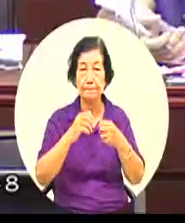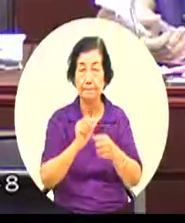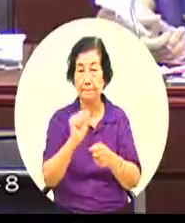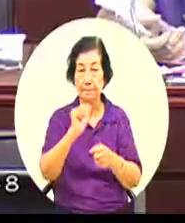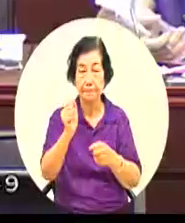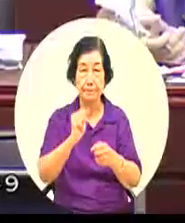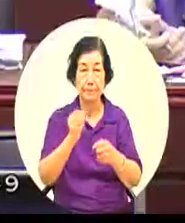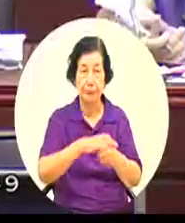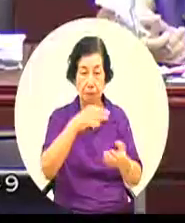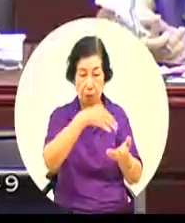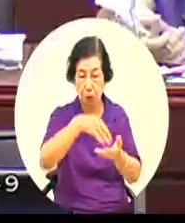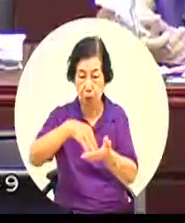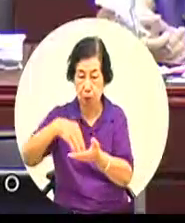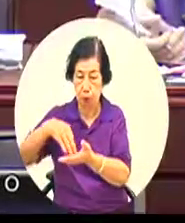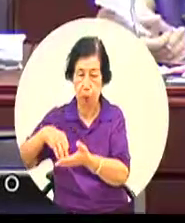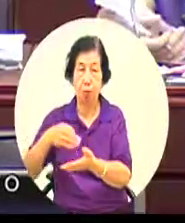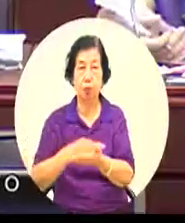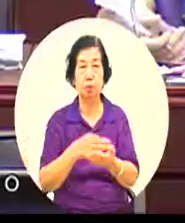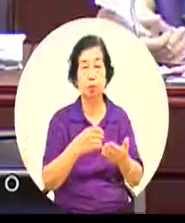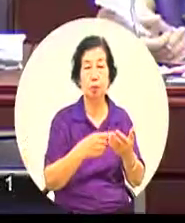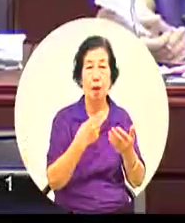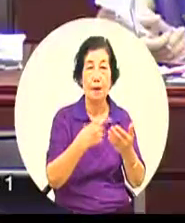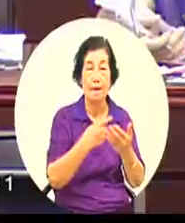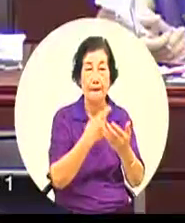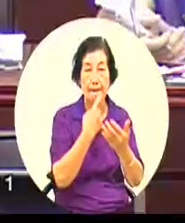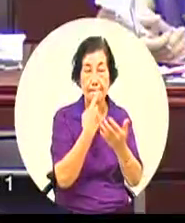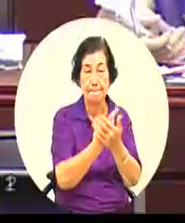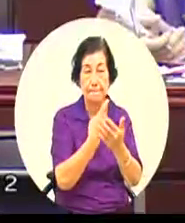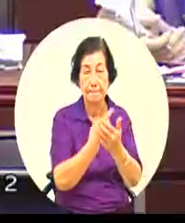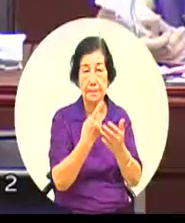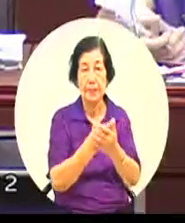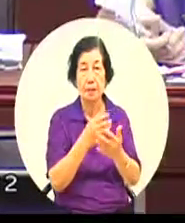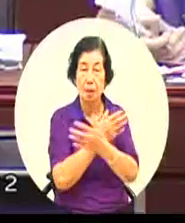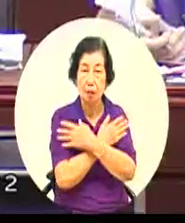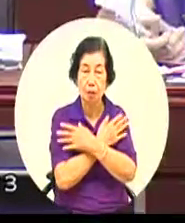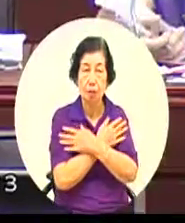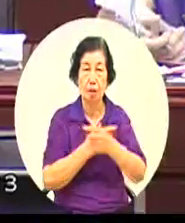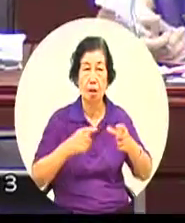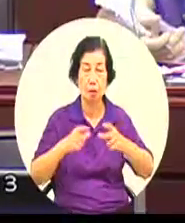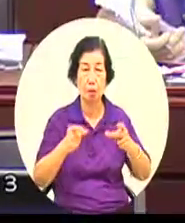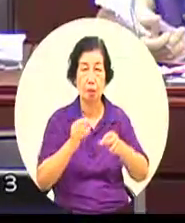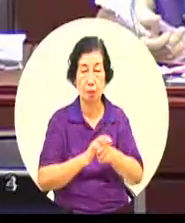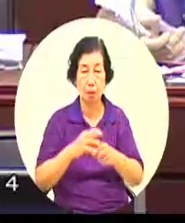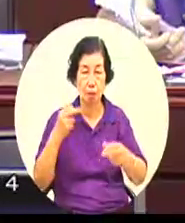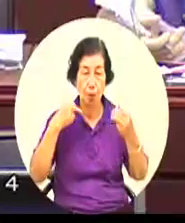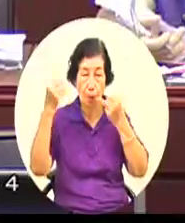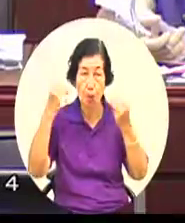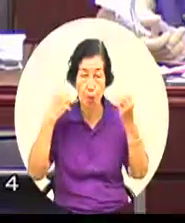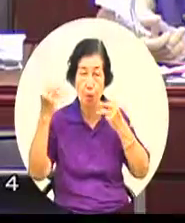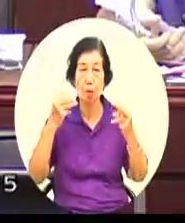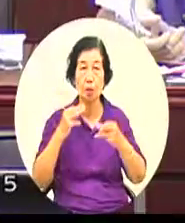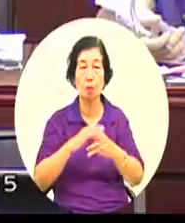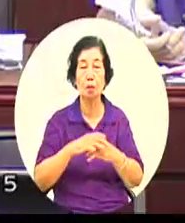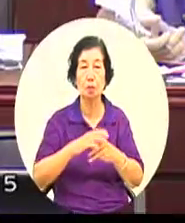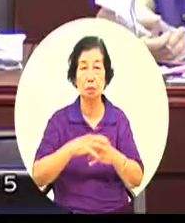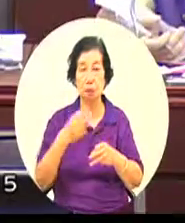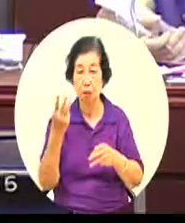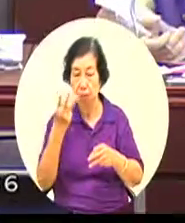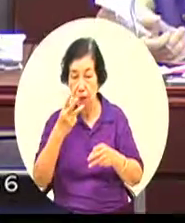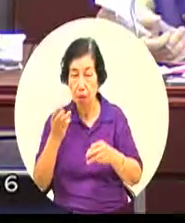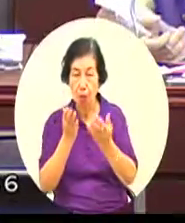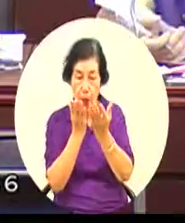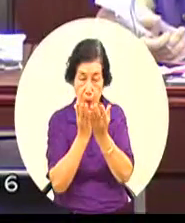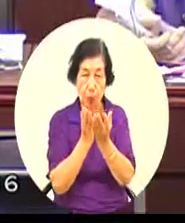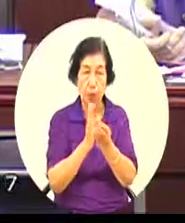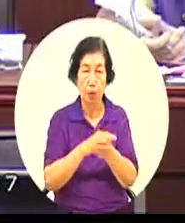了很多。那我们还是不限学区，但是如果有兄弟姐妹呢，都是在三个人以上要就学的话，还是让他